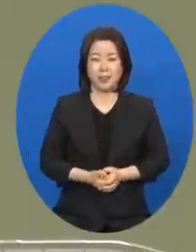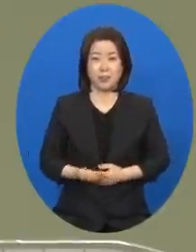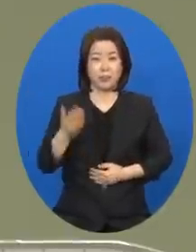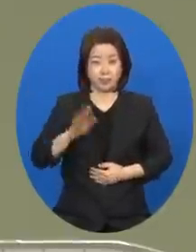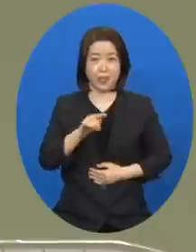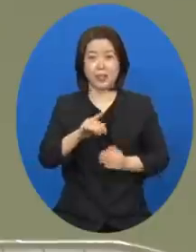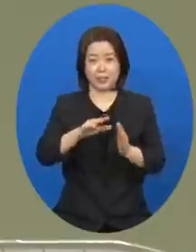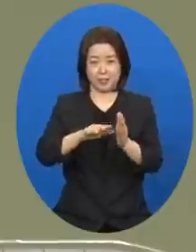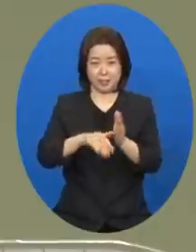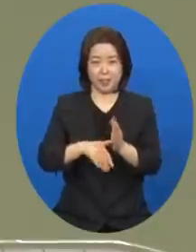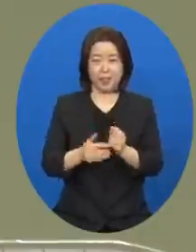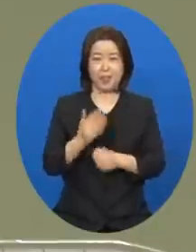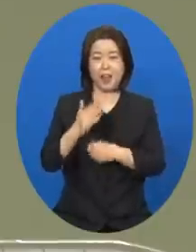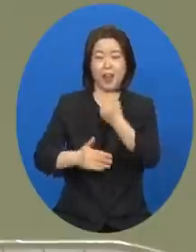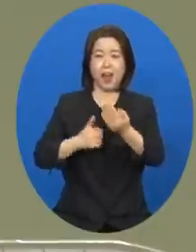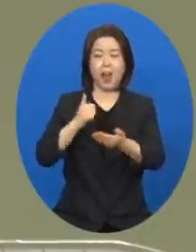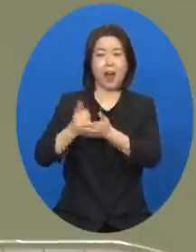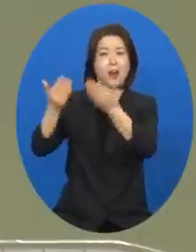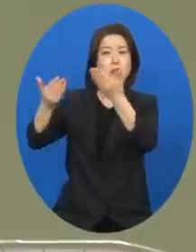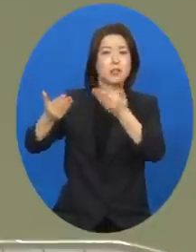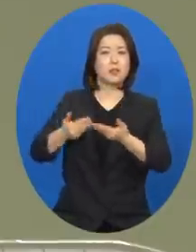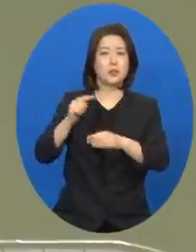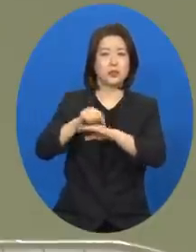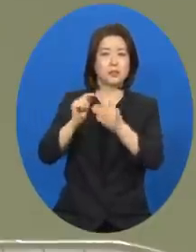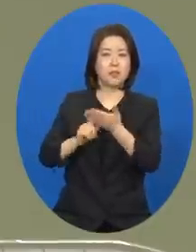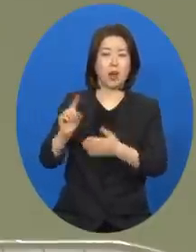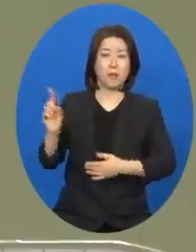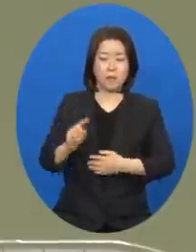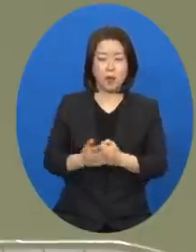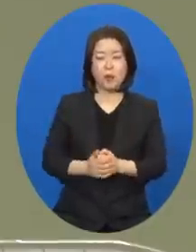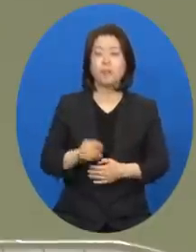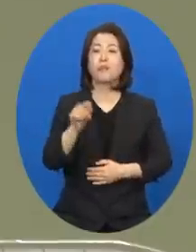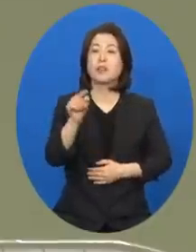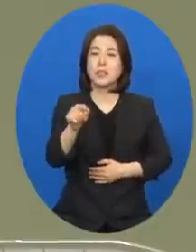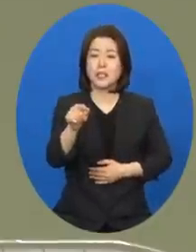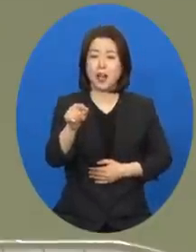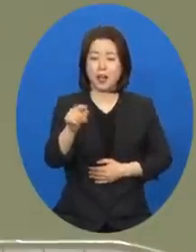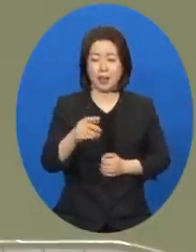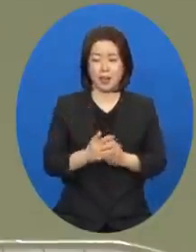그때 하나님이신 마음이 내가